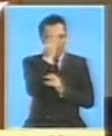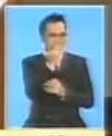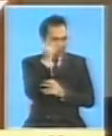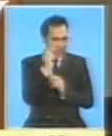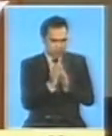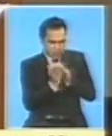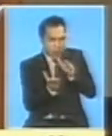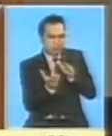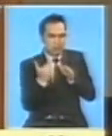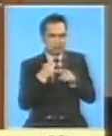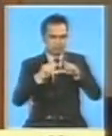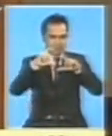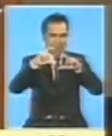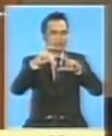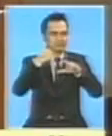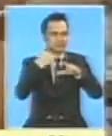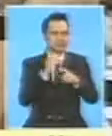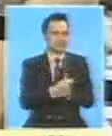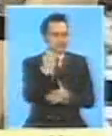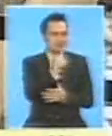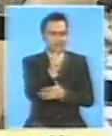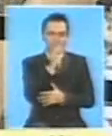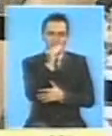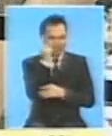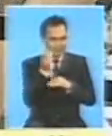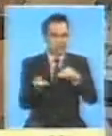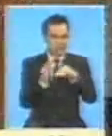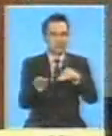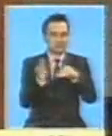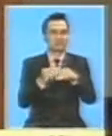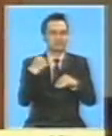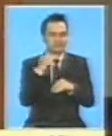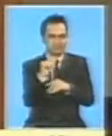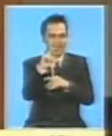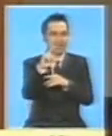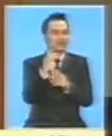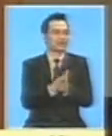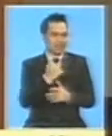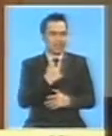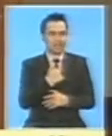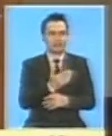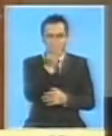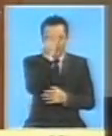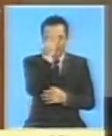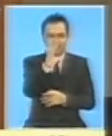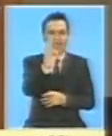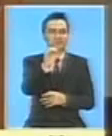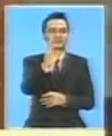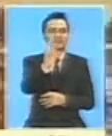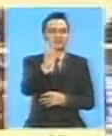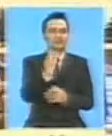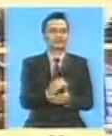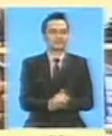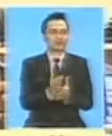ยอะก็ไม่รู้สงสัยที่พูดเติมๆไปนี่แหละครับเยอะหน่อยมันผมมี97หน้าตอนนี้